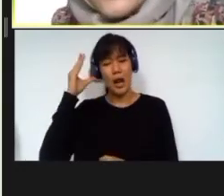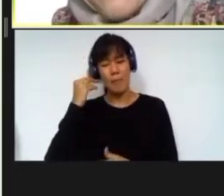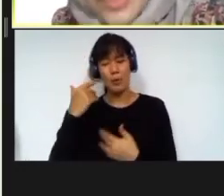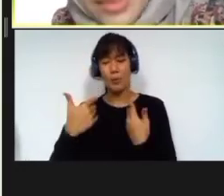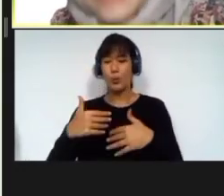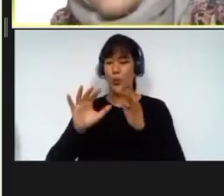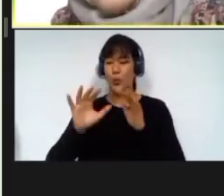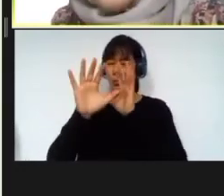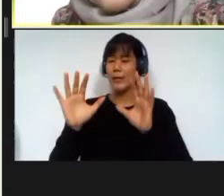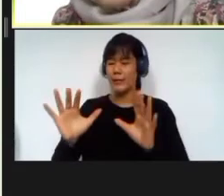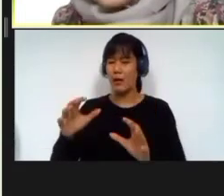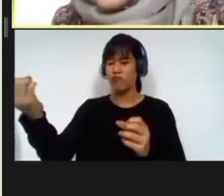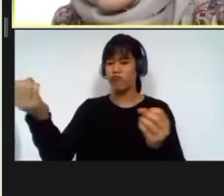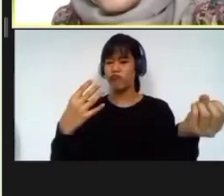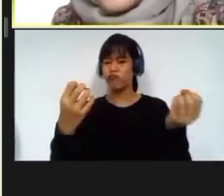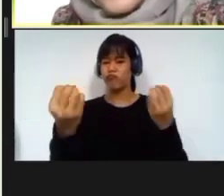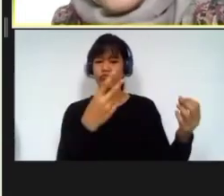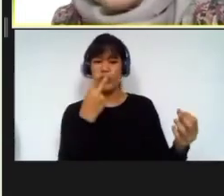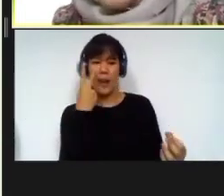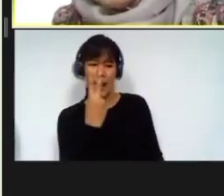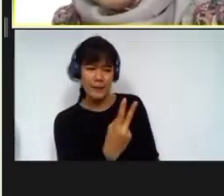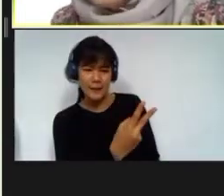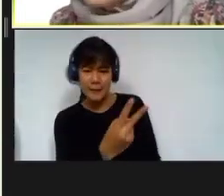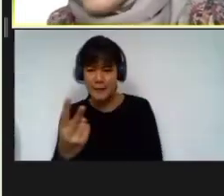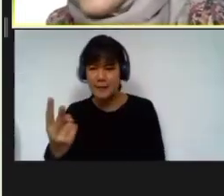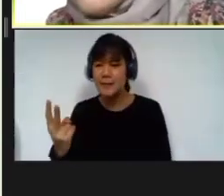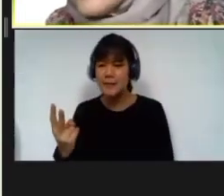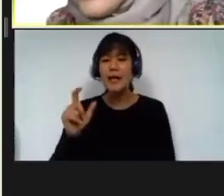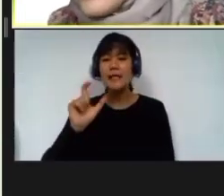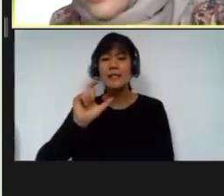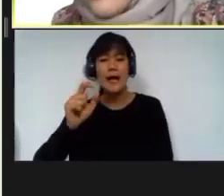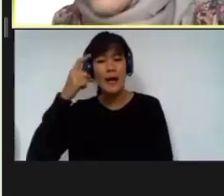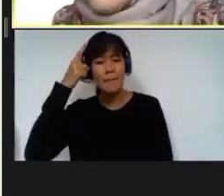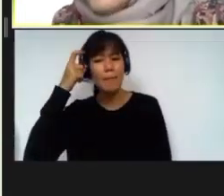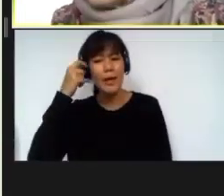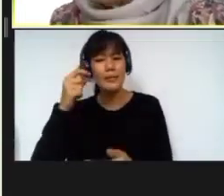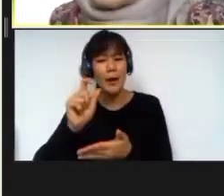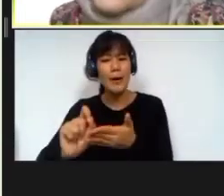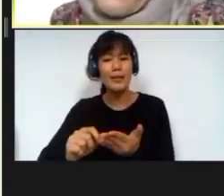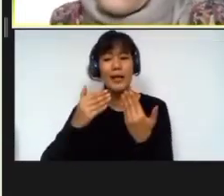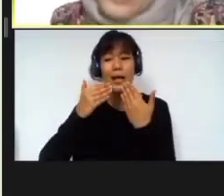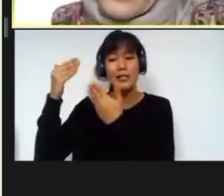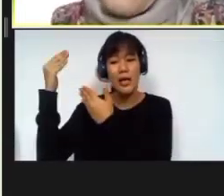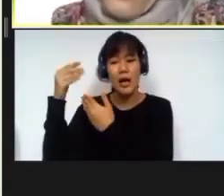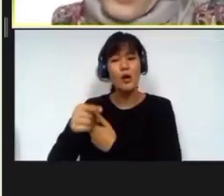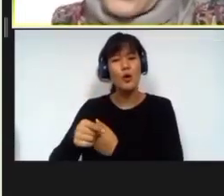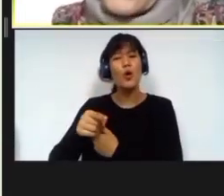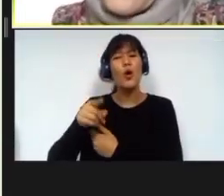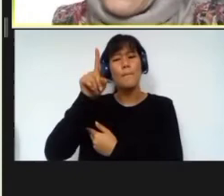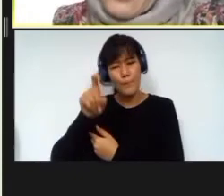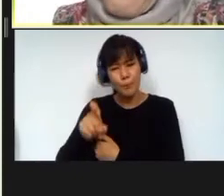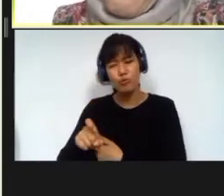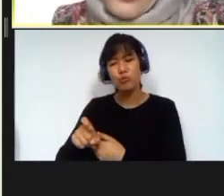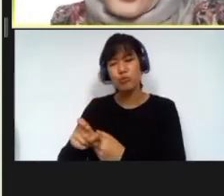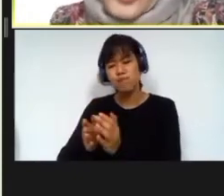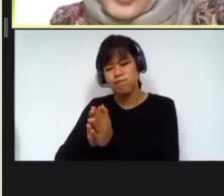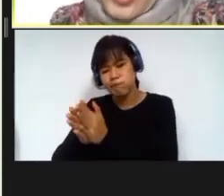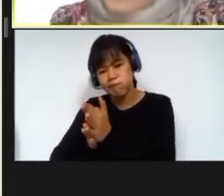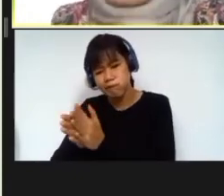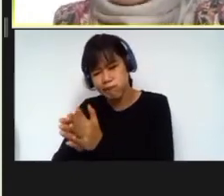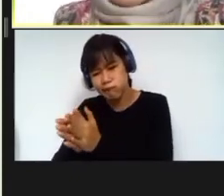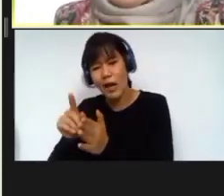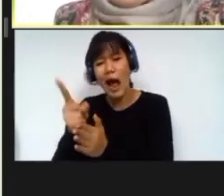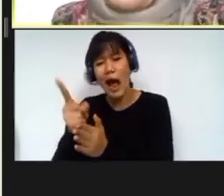sekali refleksi dari praktik-praktik pembelajaran di madrasah yang itu masih perlu ada penguatan gender.